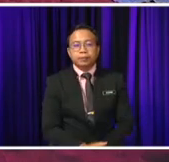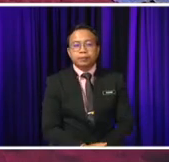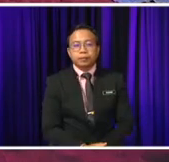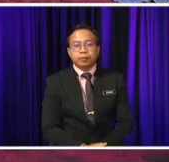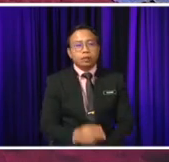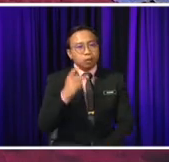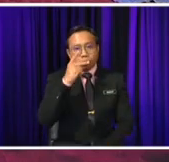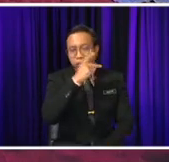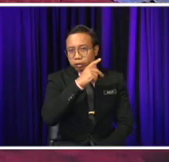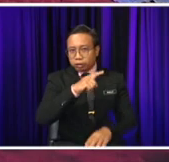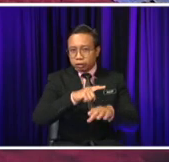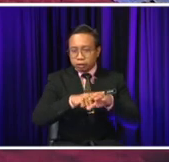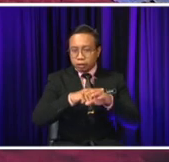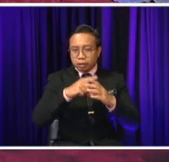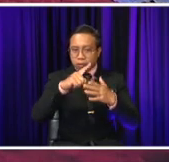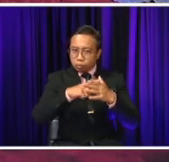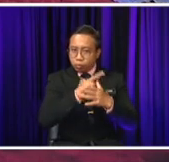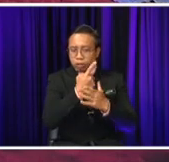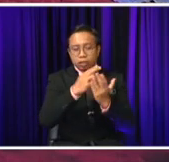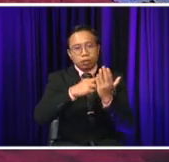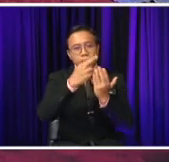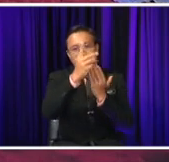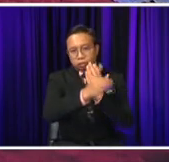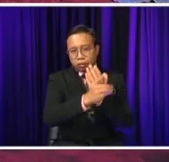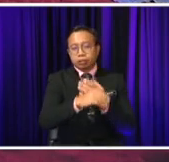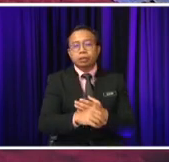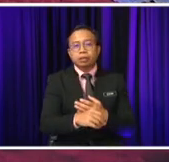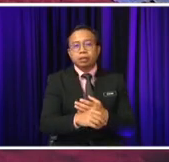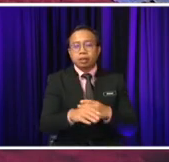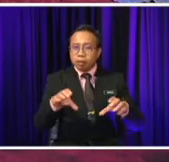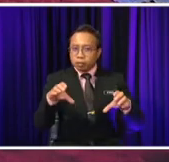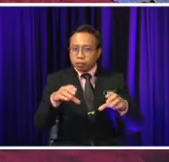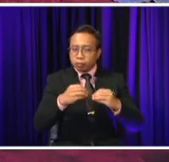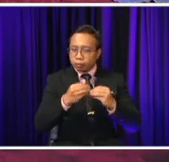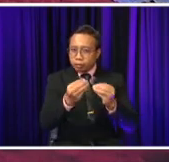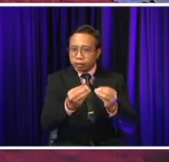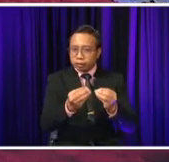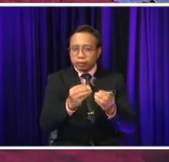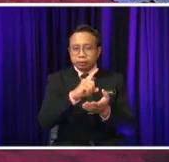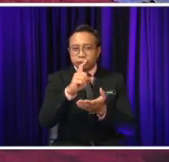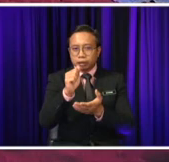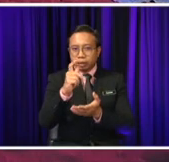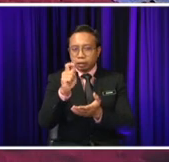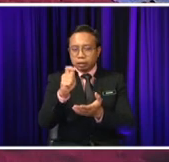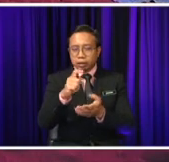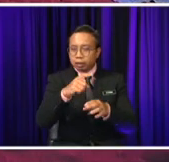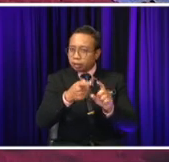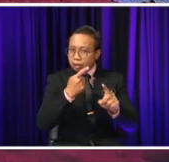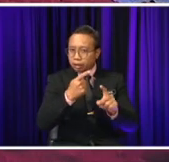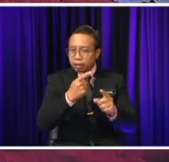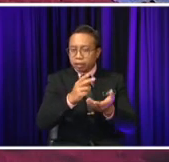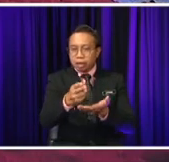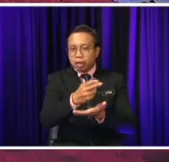berpuasalah di bulan Ramadan dan tunaikanlah zakat dari harta kekayaan kamu